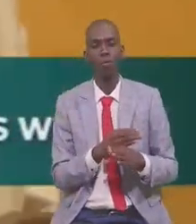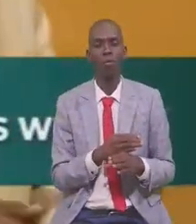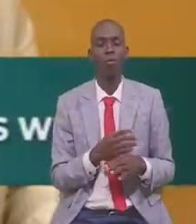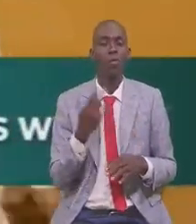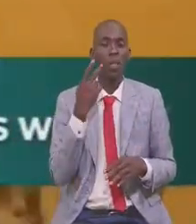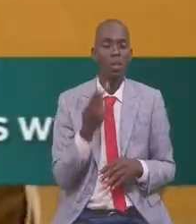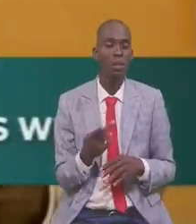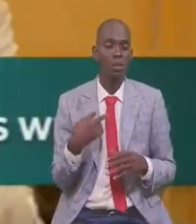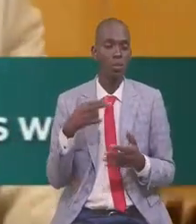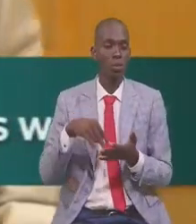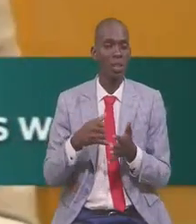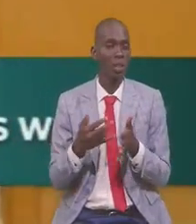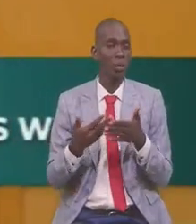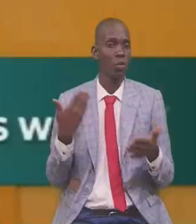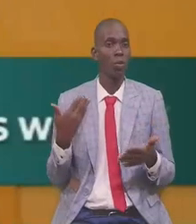lu,